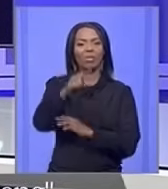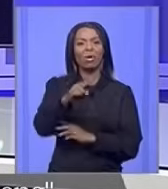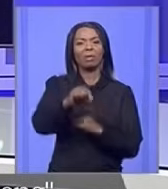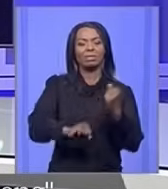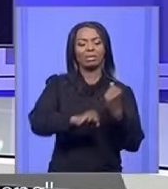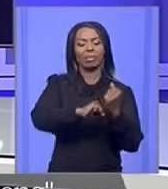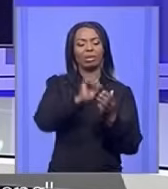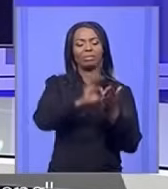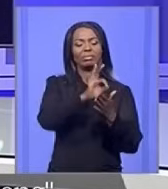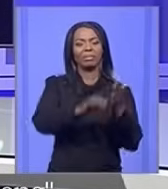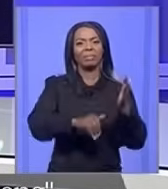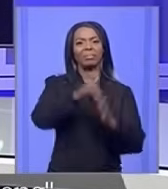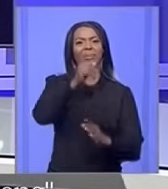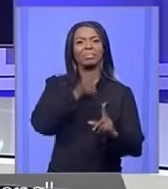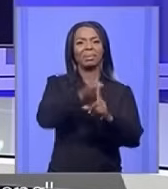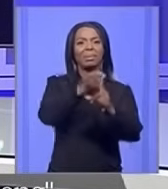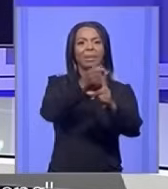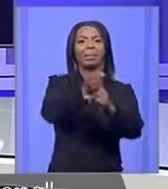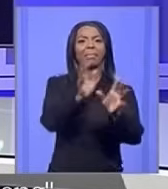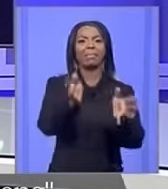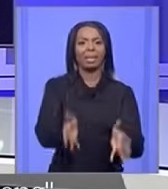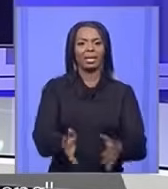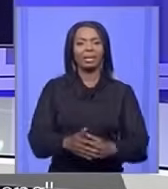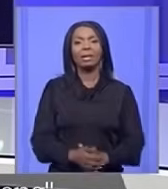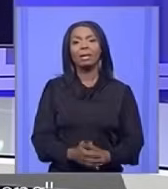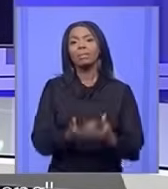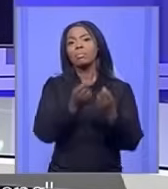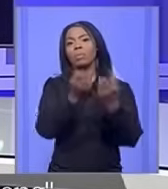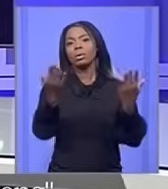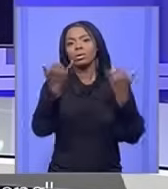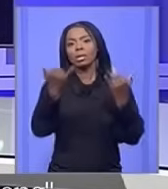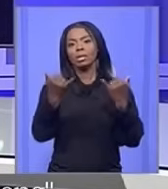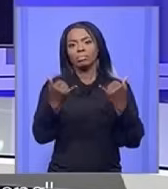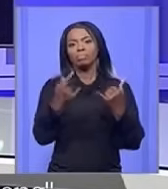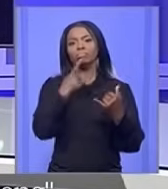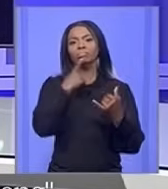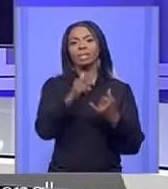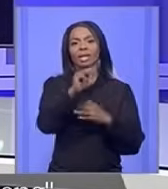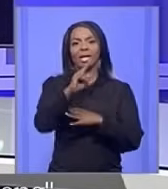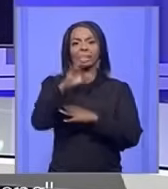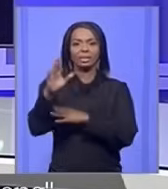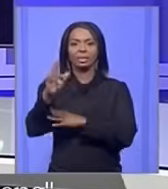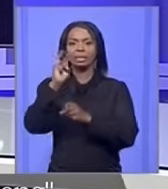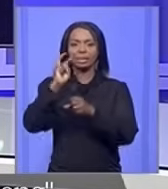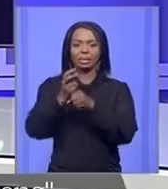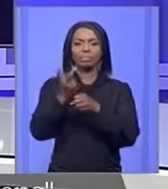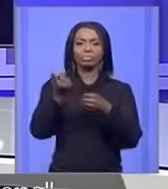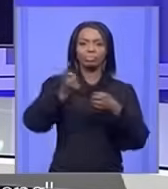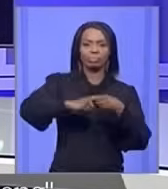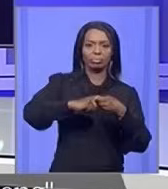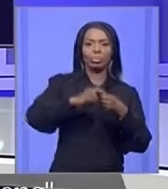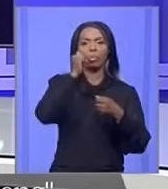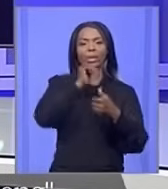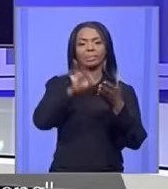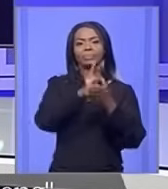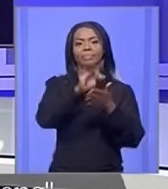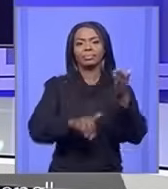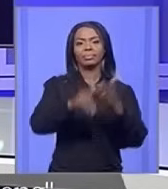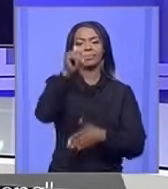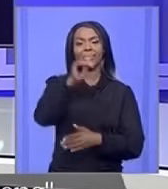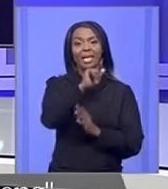sotše mokgatlo wo o bušago mo e hlohleleditšego bakgethi go otla mokgatlo wa ANC ge ba eya go